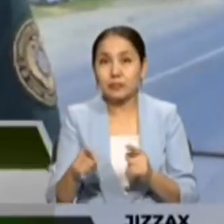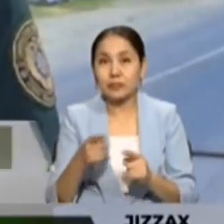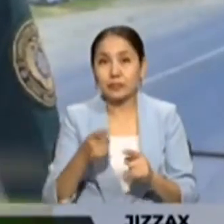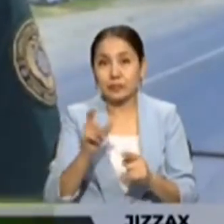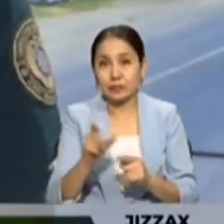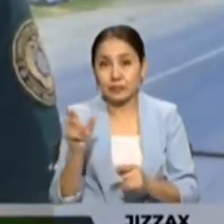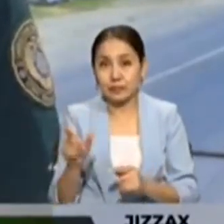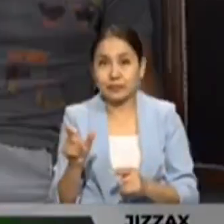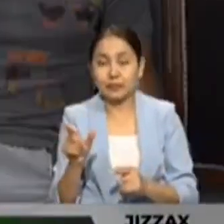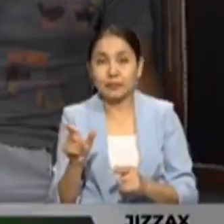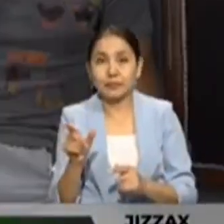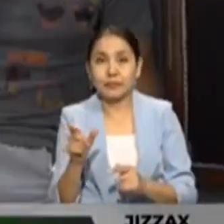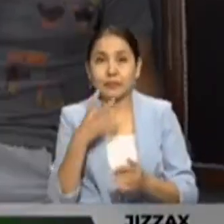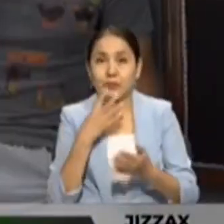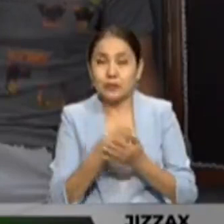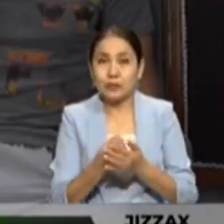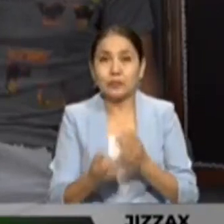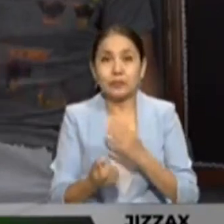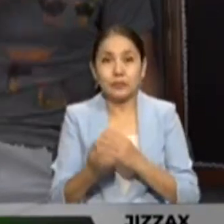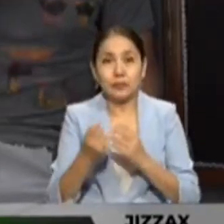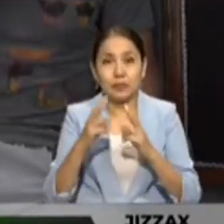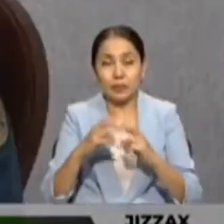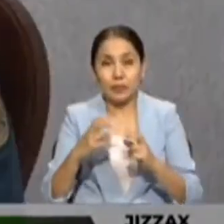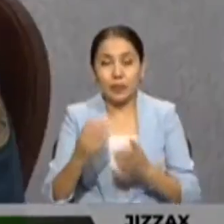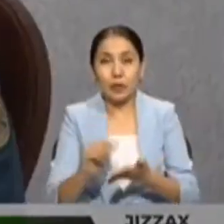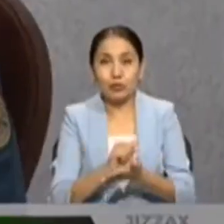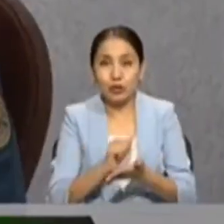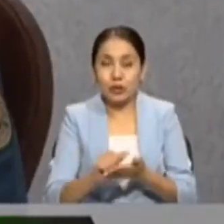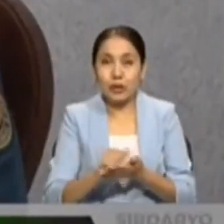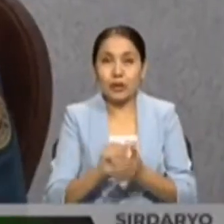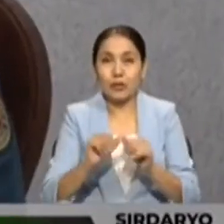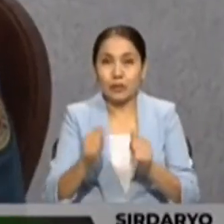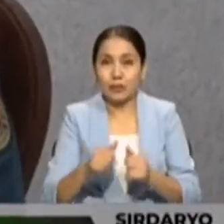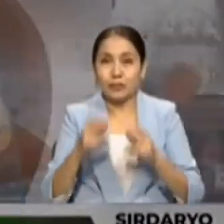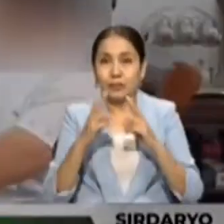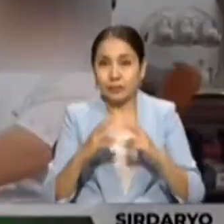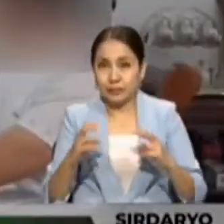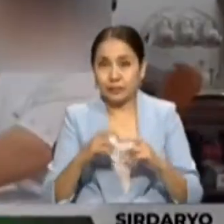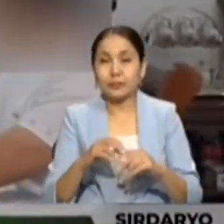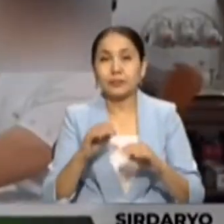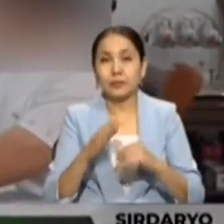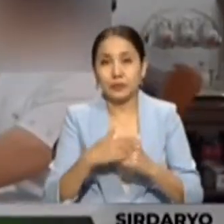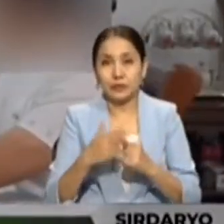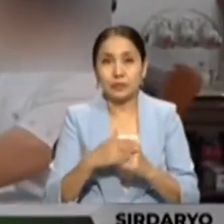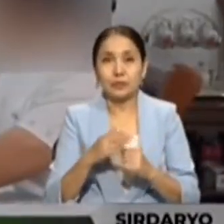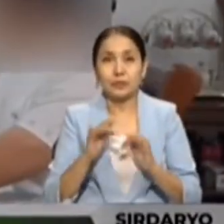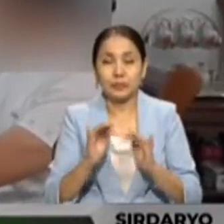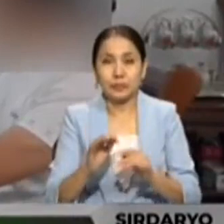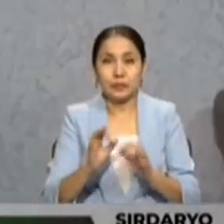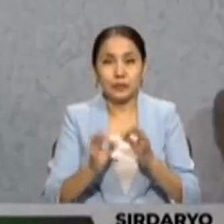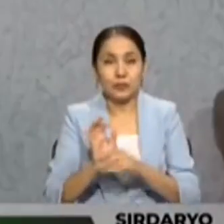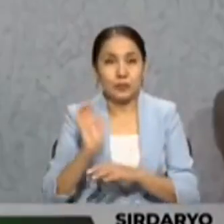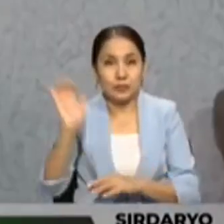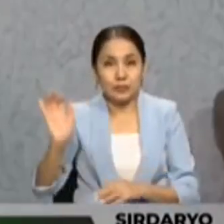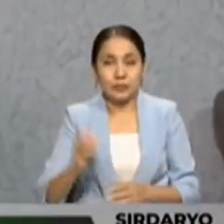ushbu shaxsiga aniqlik kiritilib, qonuniy tartibda hujjatlar rasmiylashtirilib, ko'rib chiqishlik uchun jinoyat ishlari bo'yicha Sirdaryo tuman sudiga